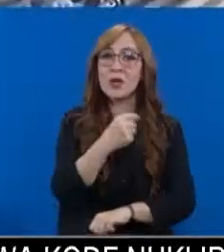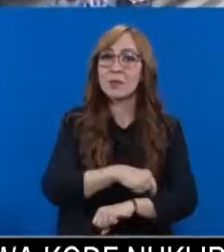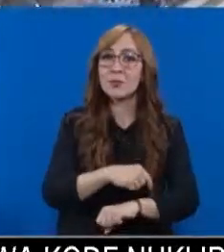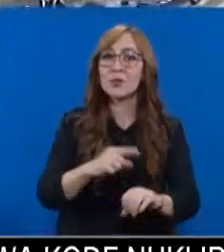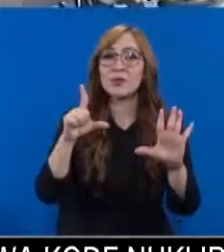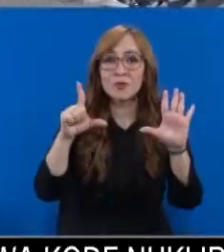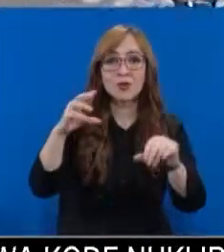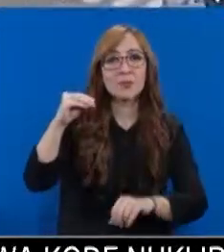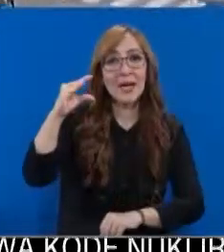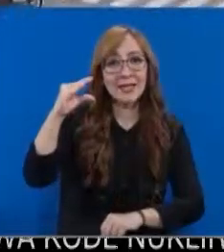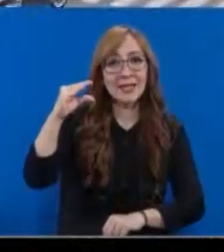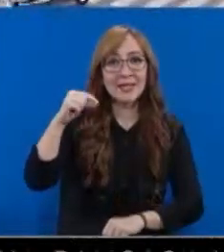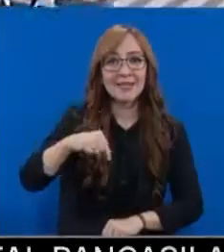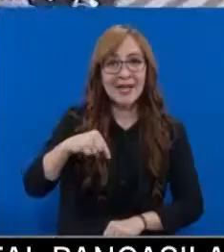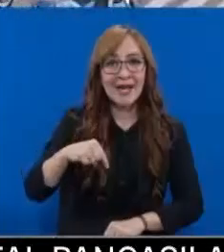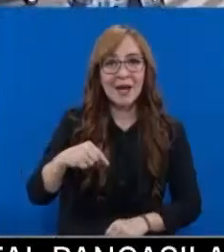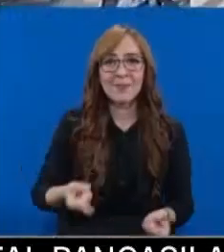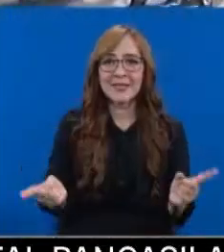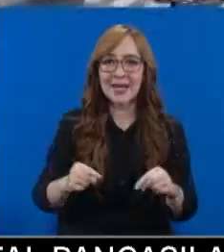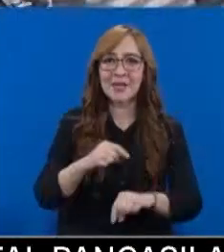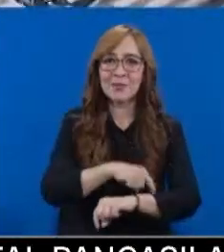pukul 8 pagi